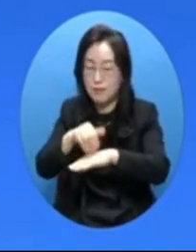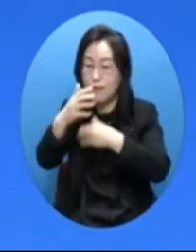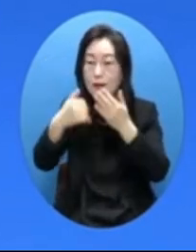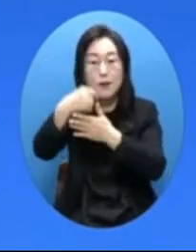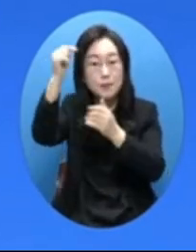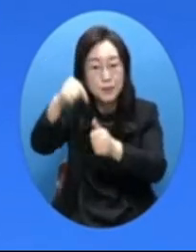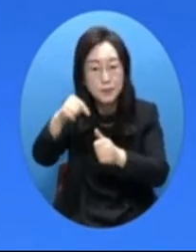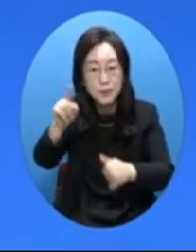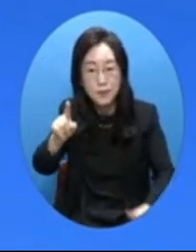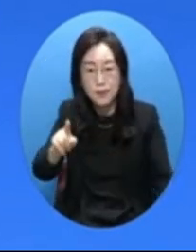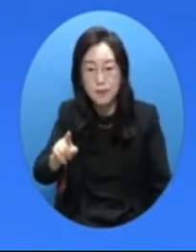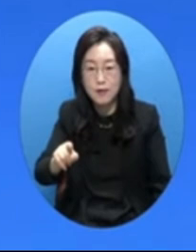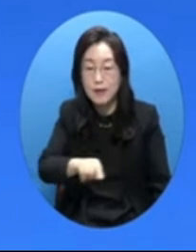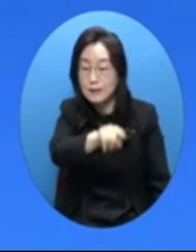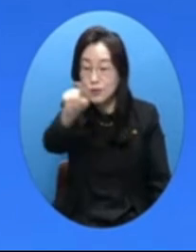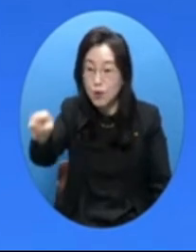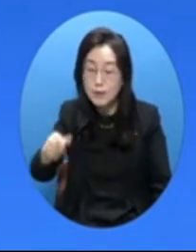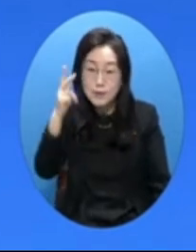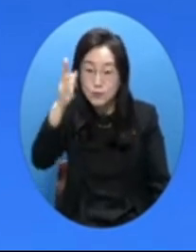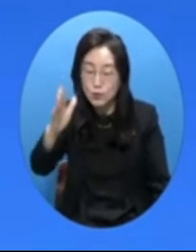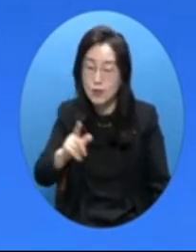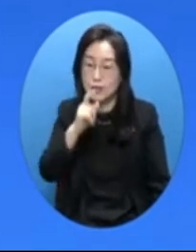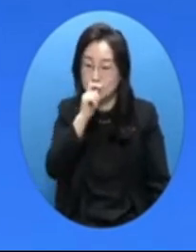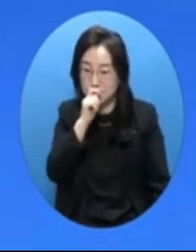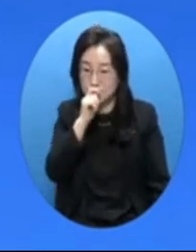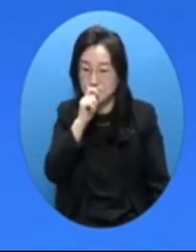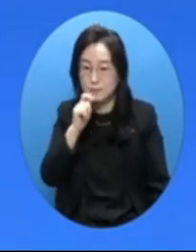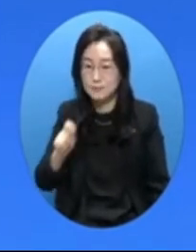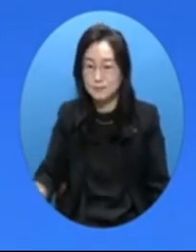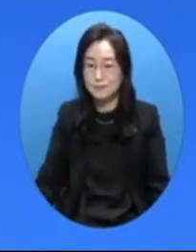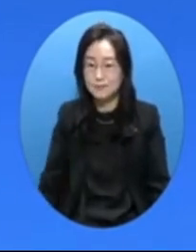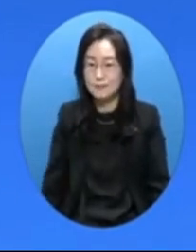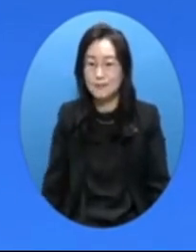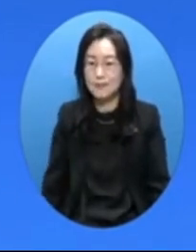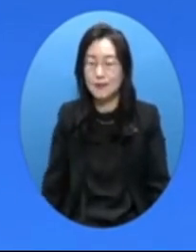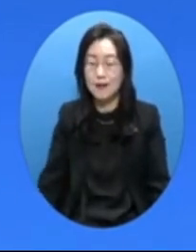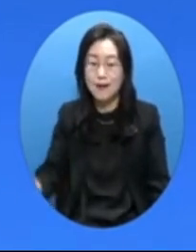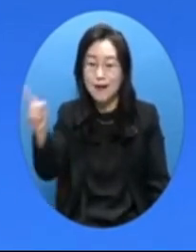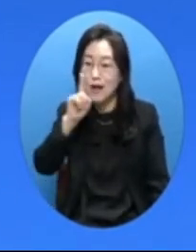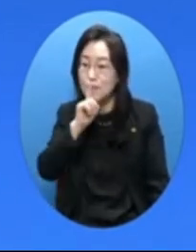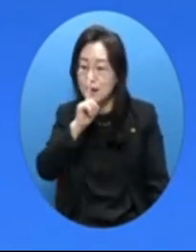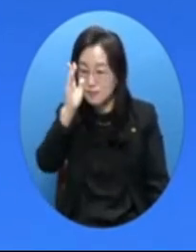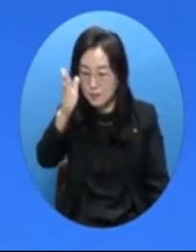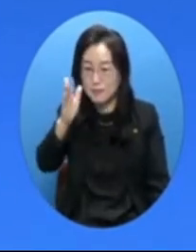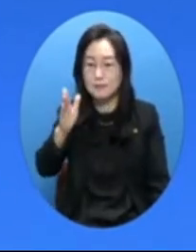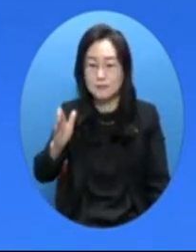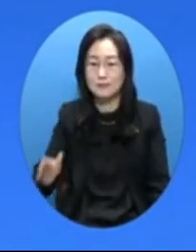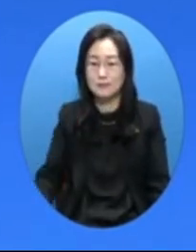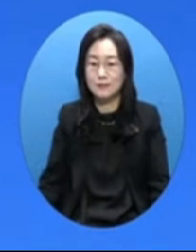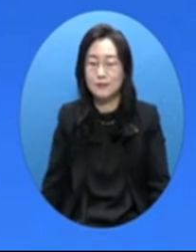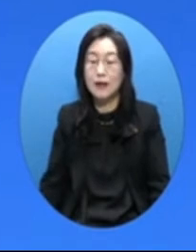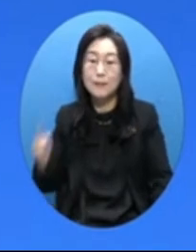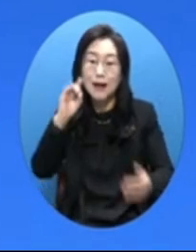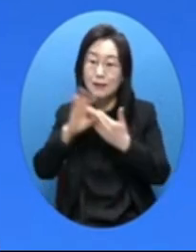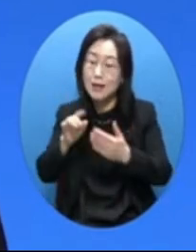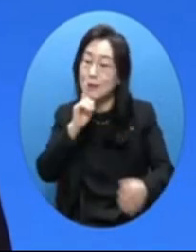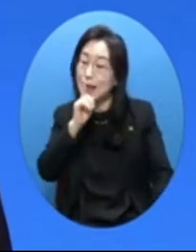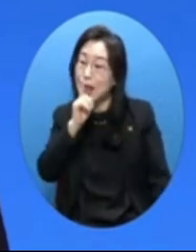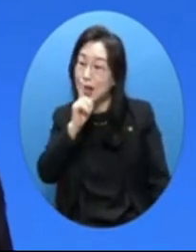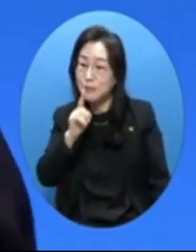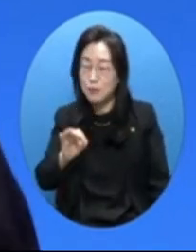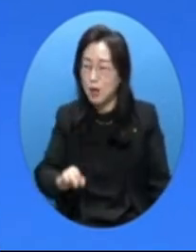말씀하시기를 1조 동안 안에 입을 꼭 다물고 있어라 아무 말도 하지 말아라 만약에 입을